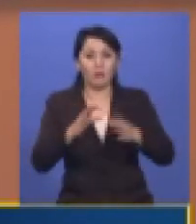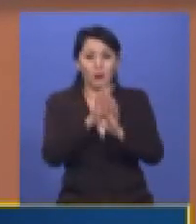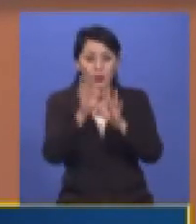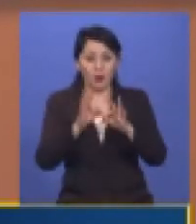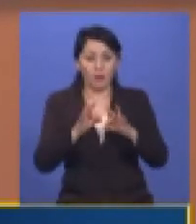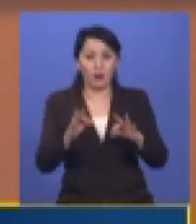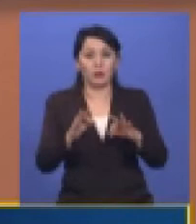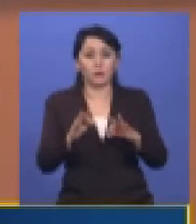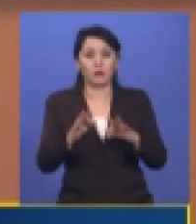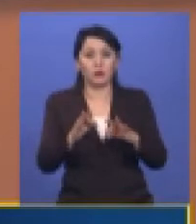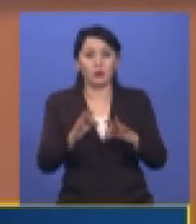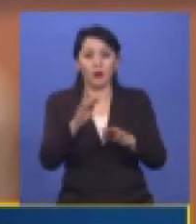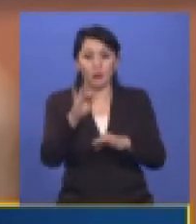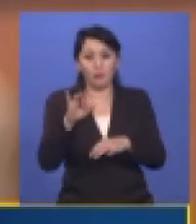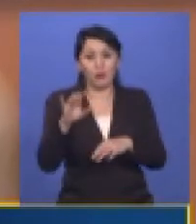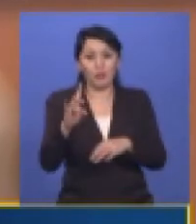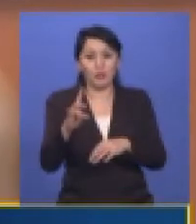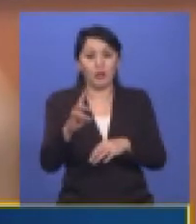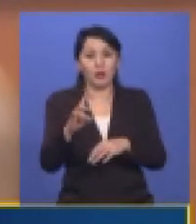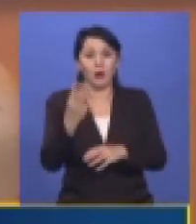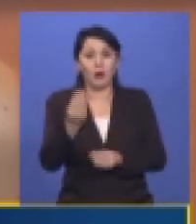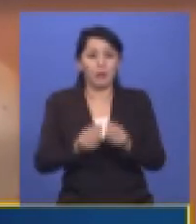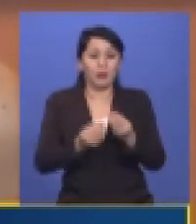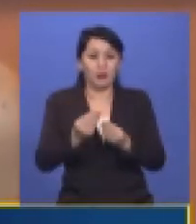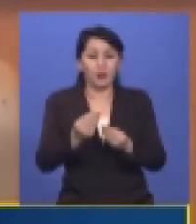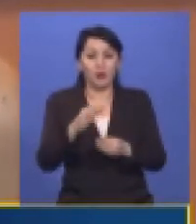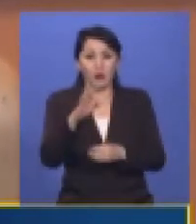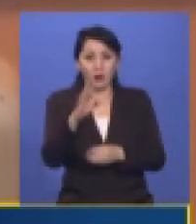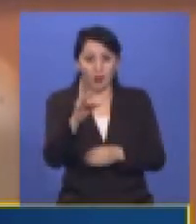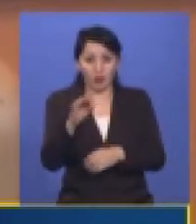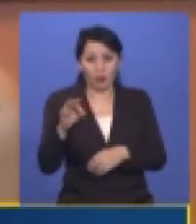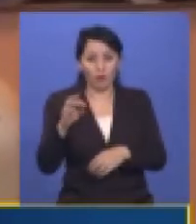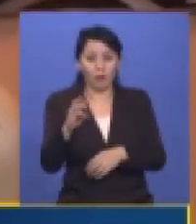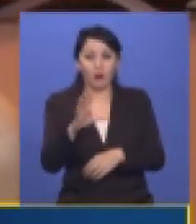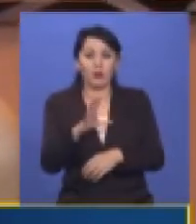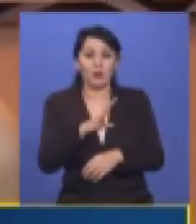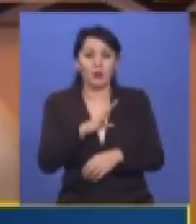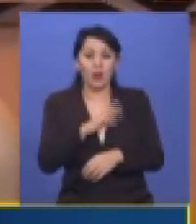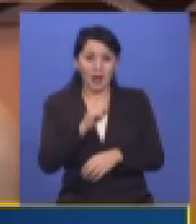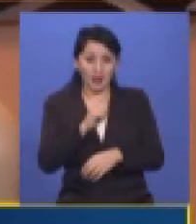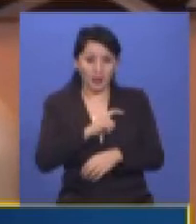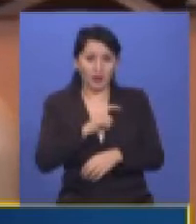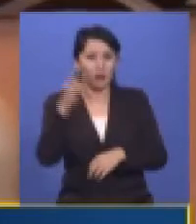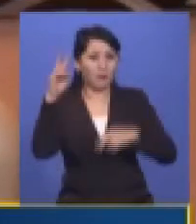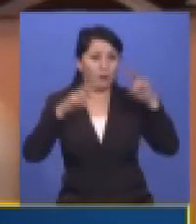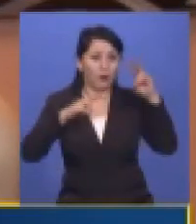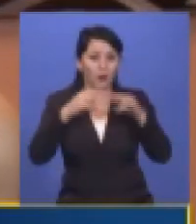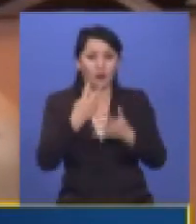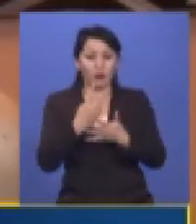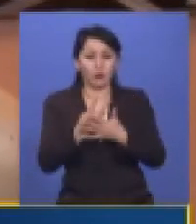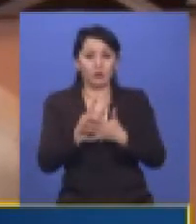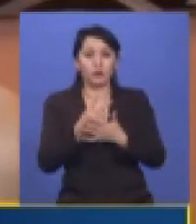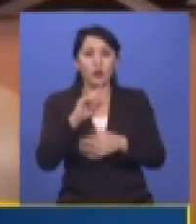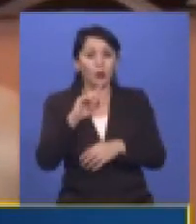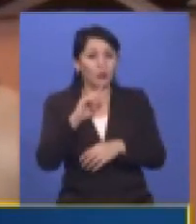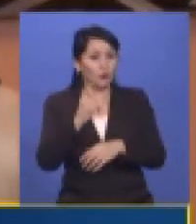көрсеттім. Жарқанат рөлін сомдадым. Я была гномом. Мен Ергешейліні сомдадым. Оның мінезін, эмоциясын көрсету қатты